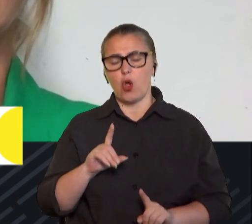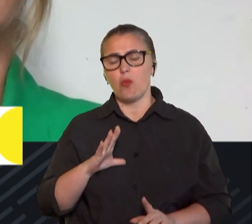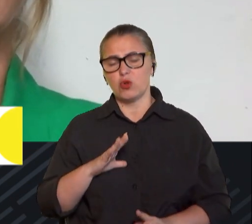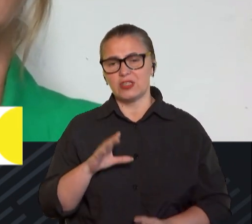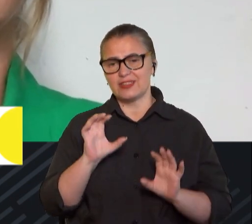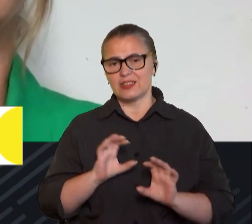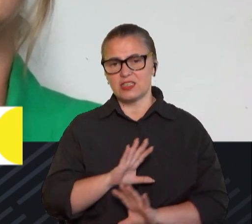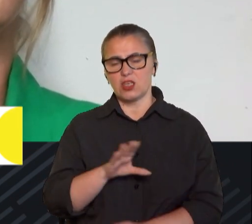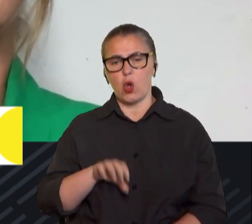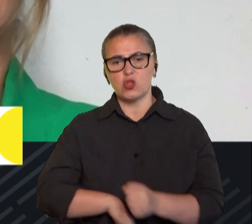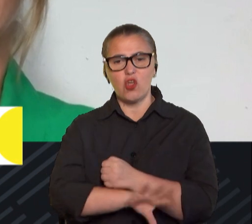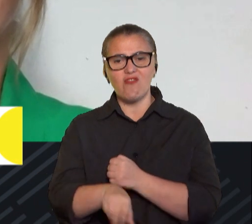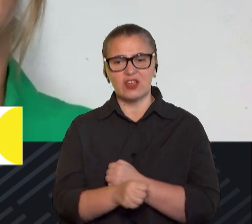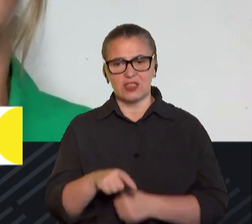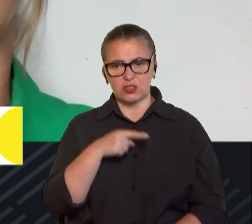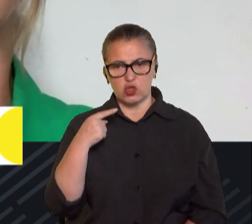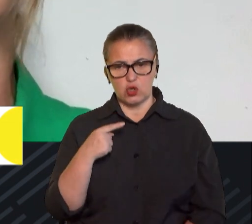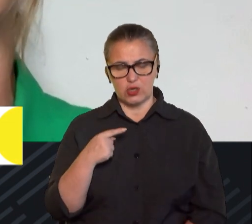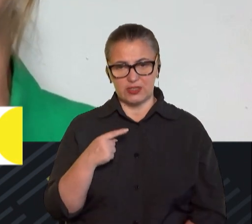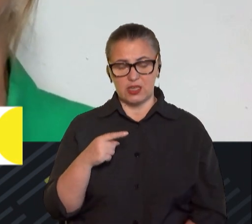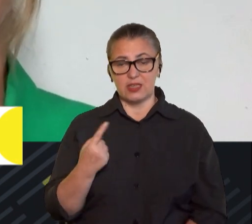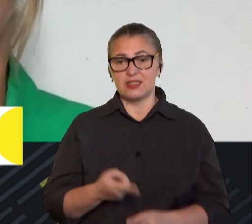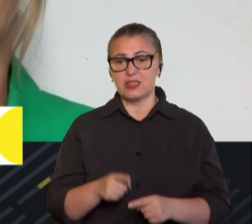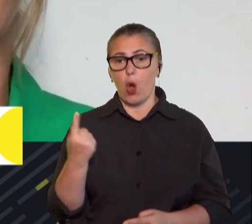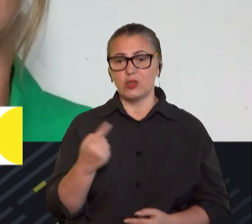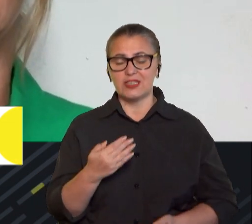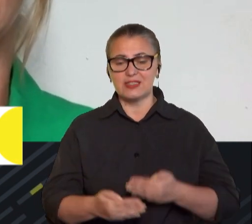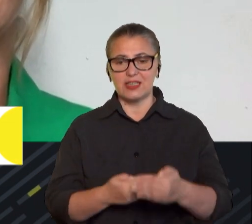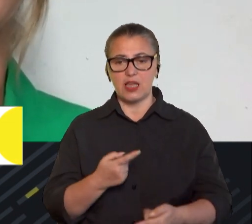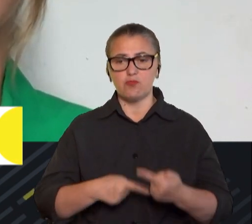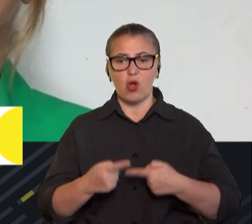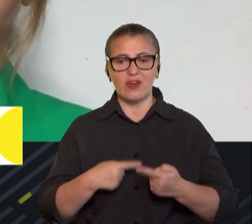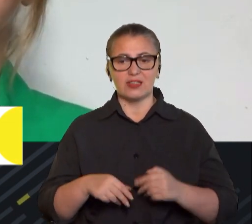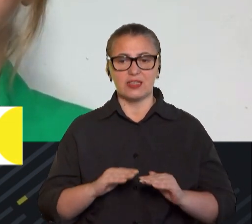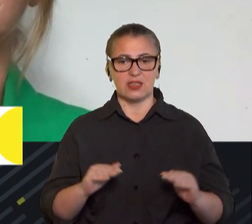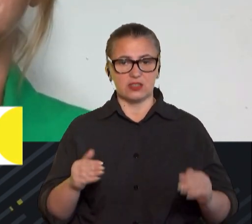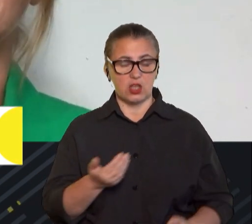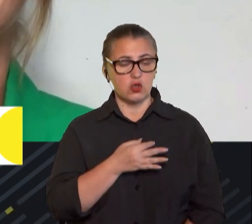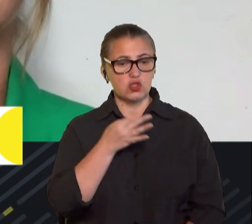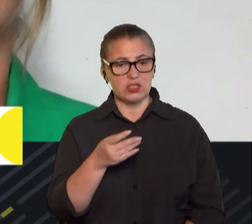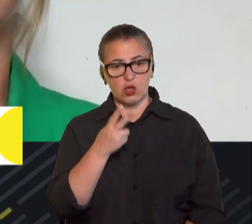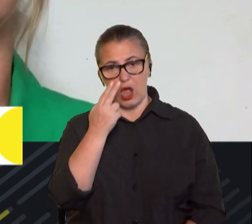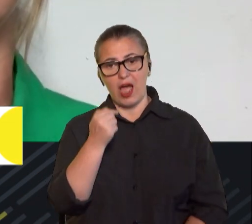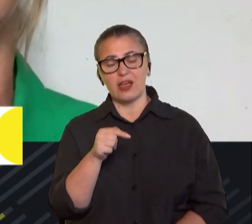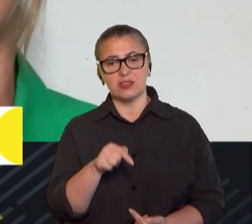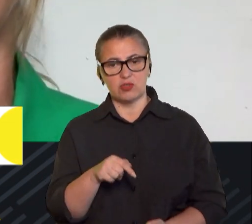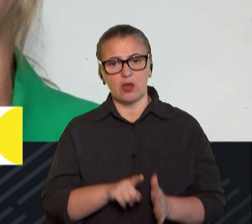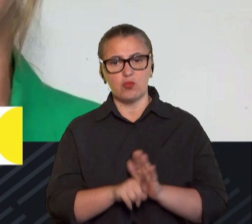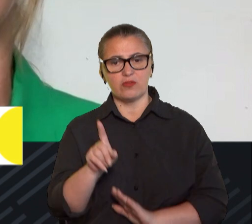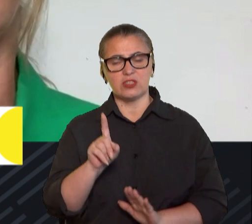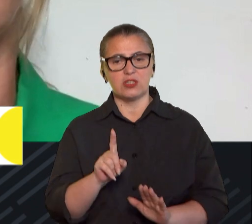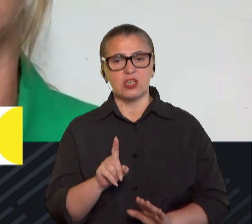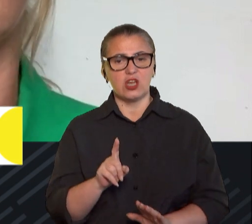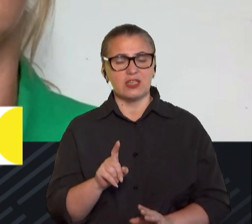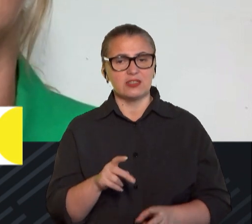Росією. І це якби один з етапів повернення дітей. І я хочу сказати, що адаптація має початися не з